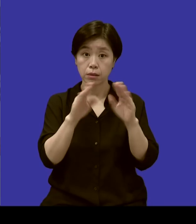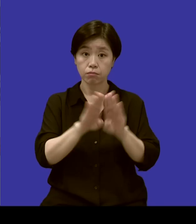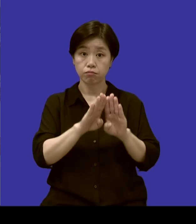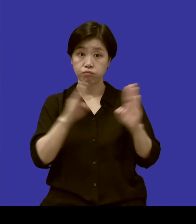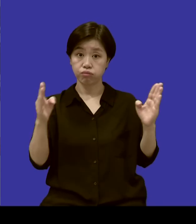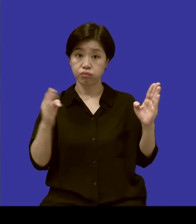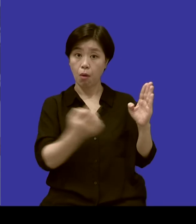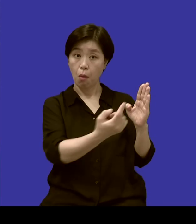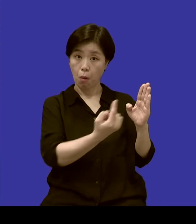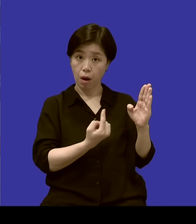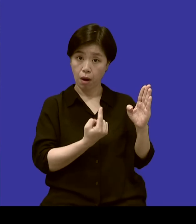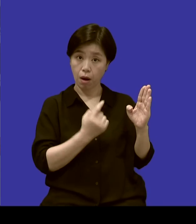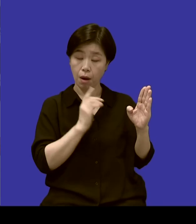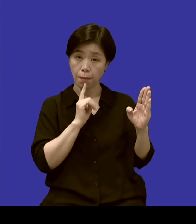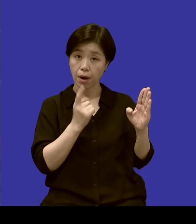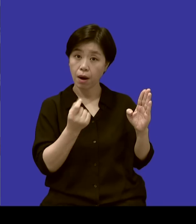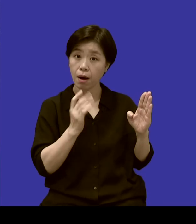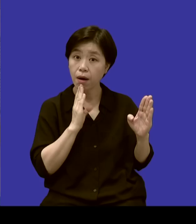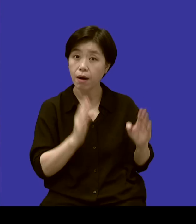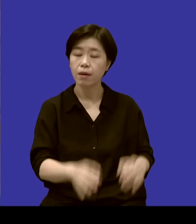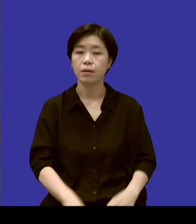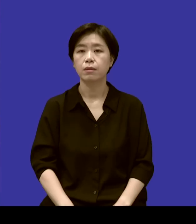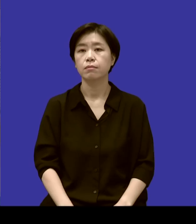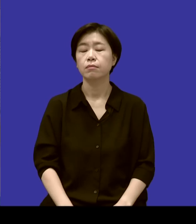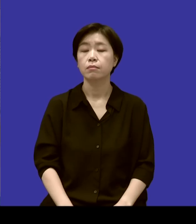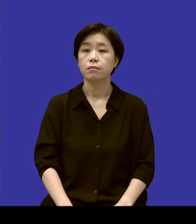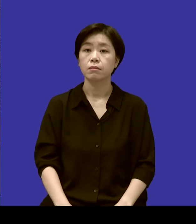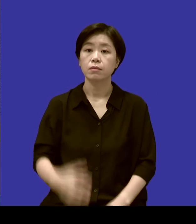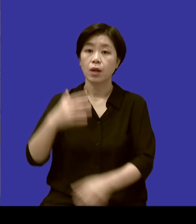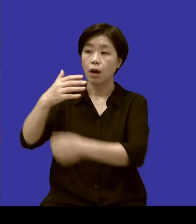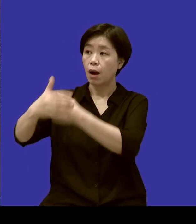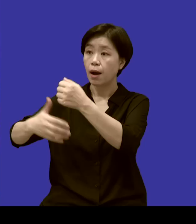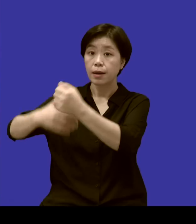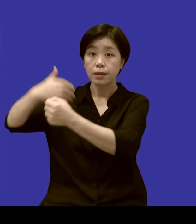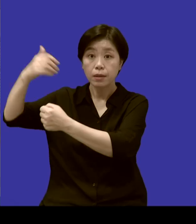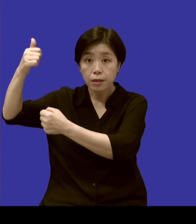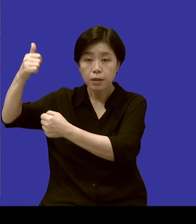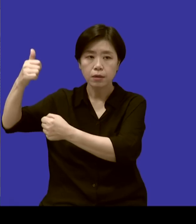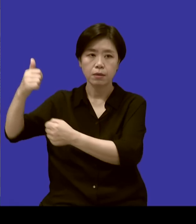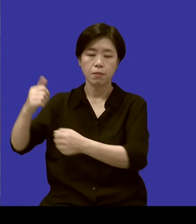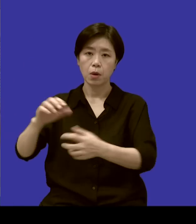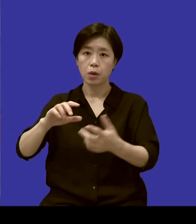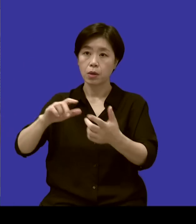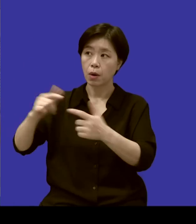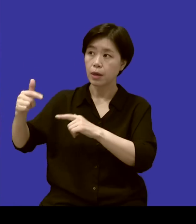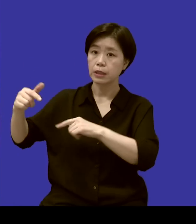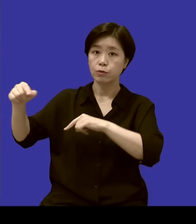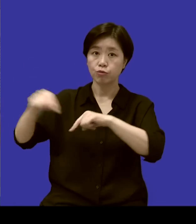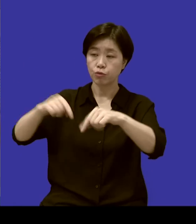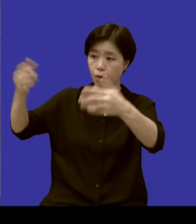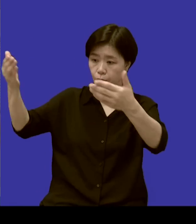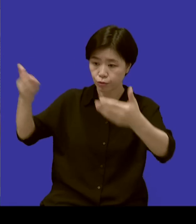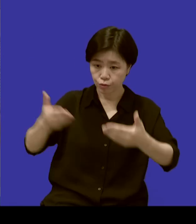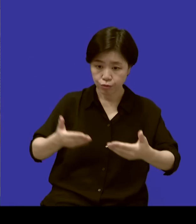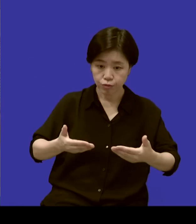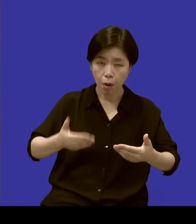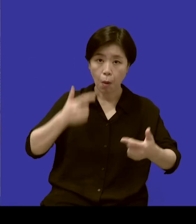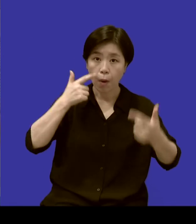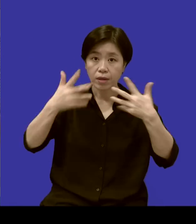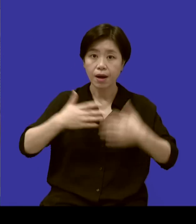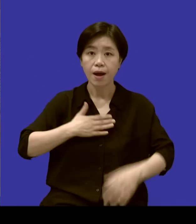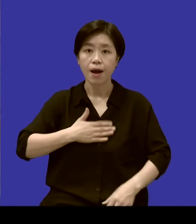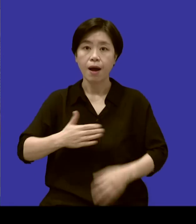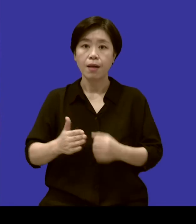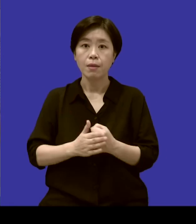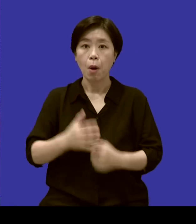하고 그러셨다고 그렇게 해서 이제 하나님의 역사가 나타나니까 신기한 거예요. 그래서 나는 세상에